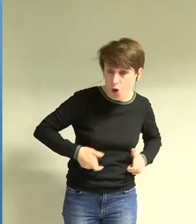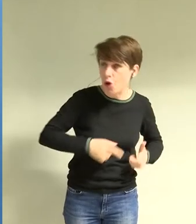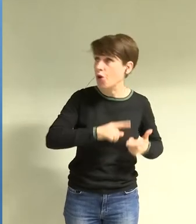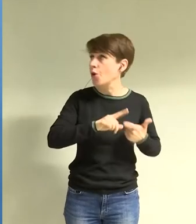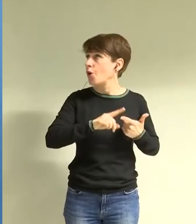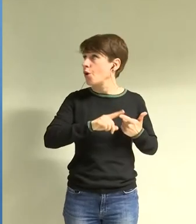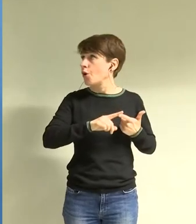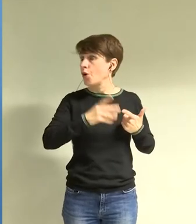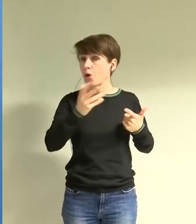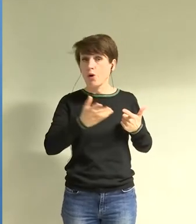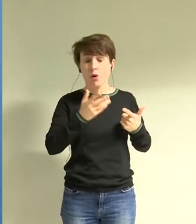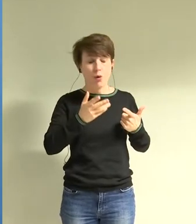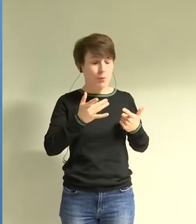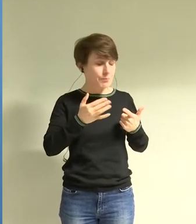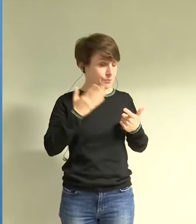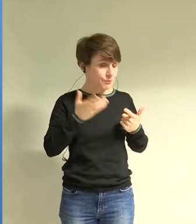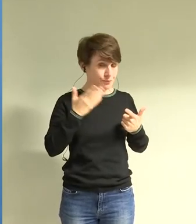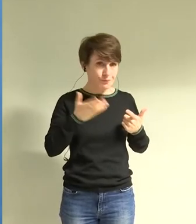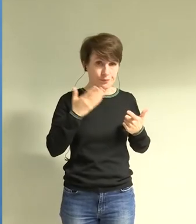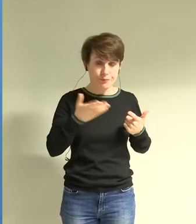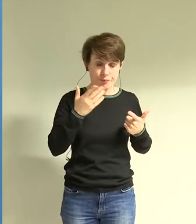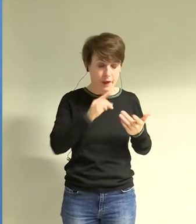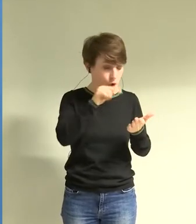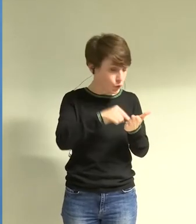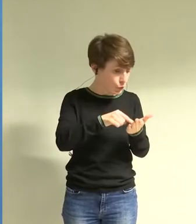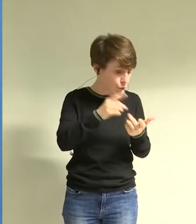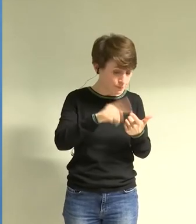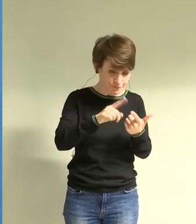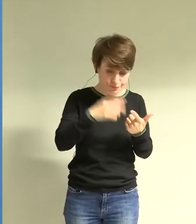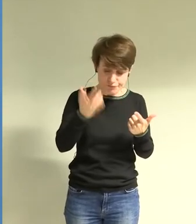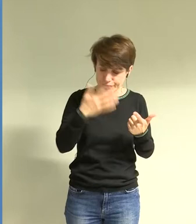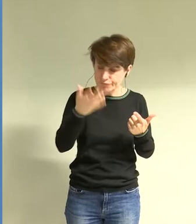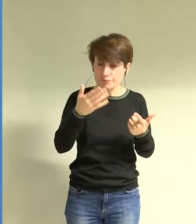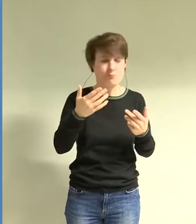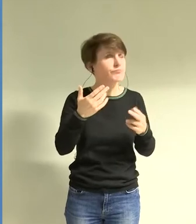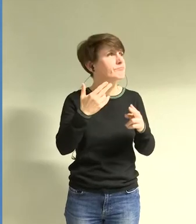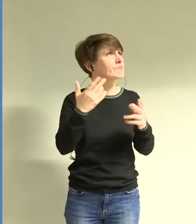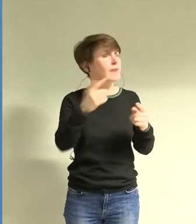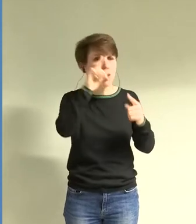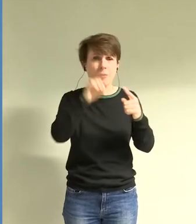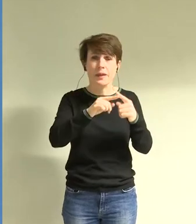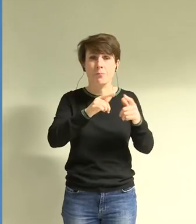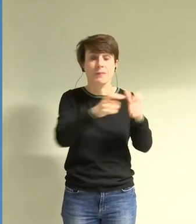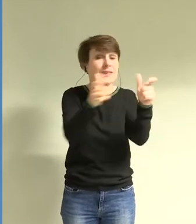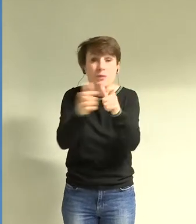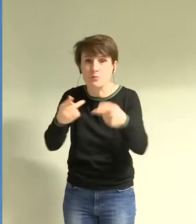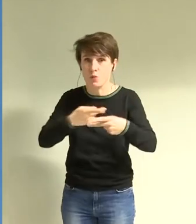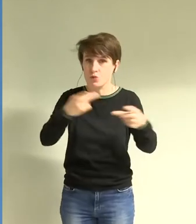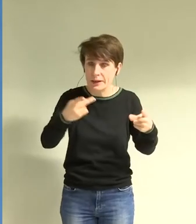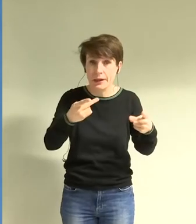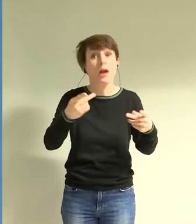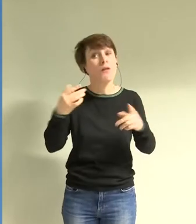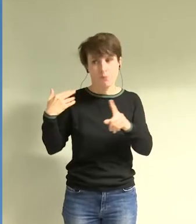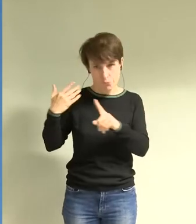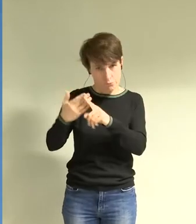aux lieux à tout ce qui concernait les établissements publics aux des gouvernements ont